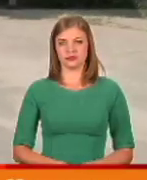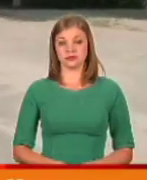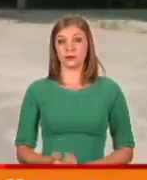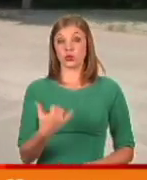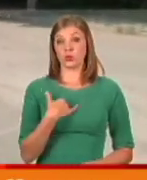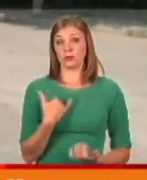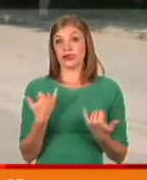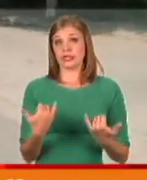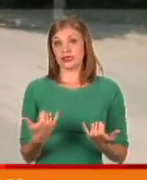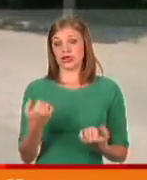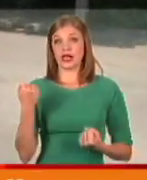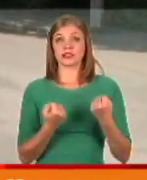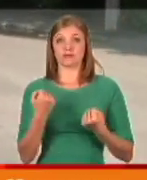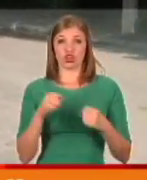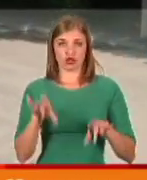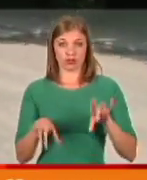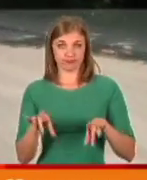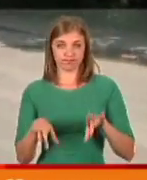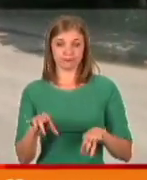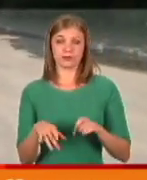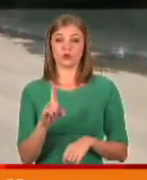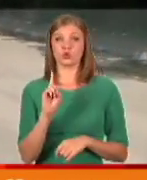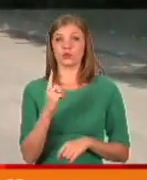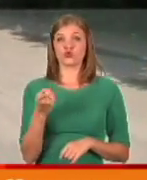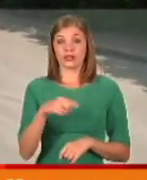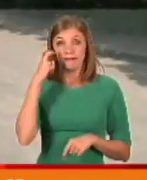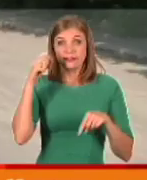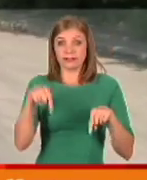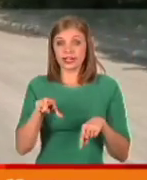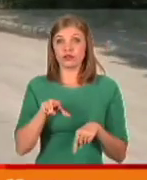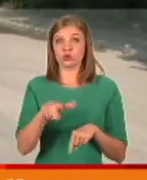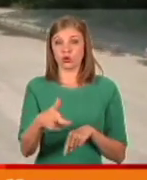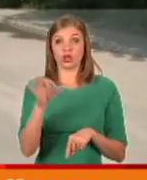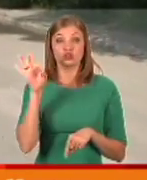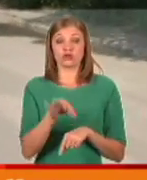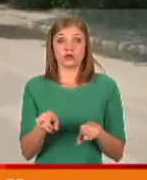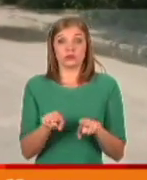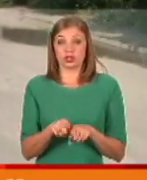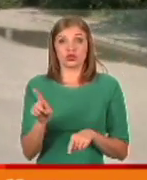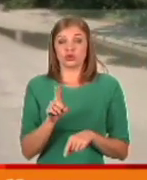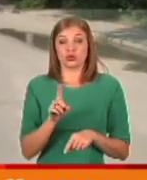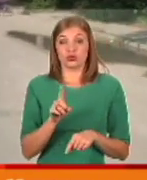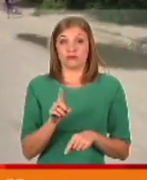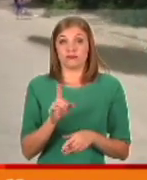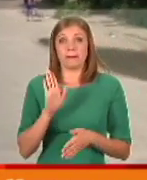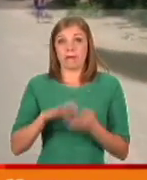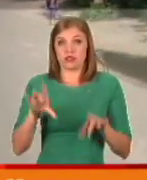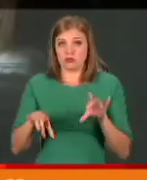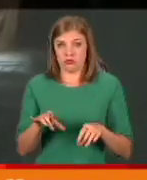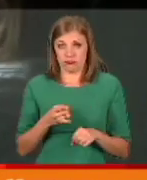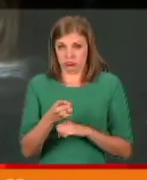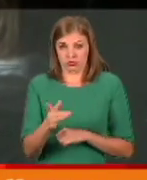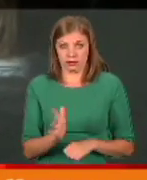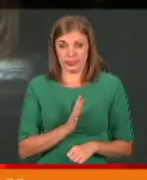У мене зараз машина позашляховик, тому що навіть в Києві дороги часто такі, що без неї не